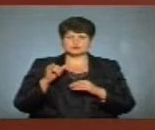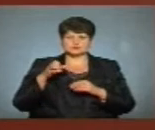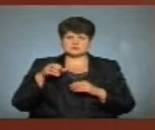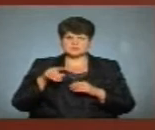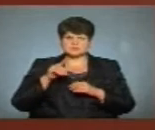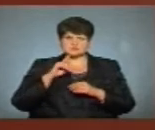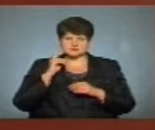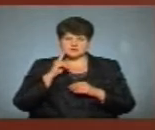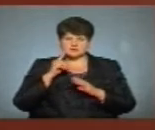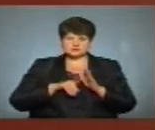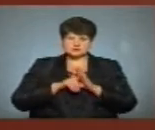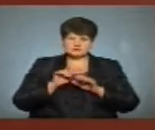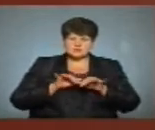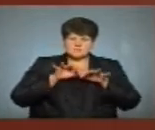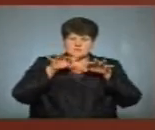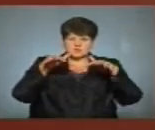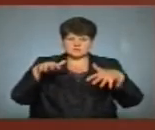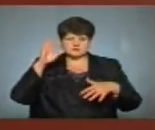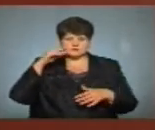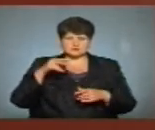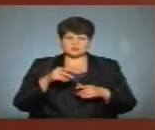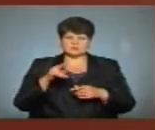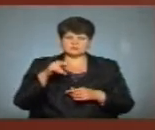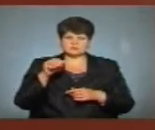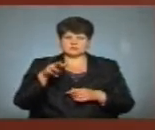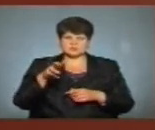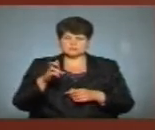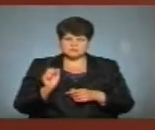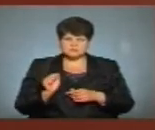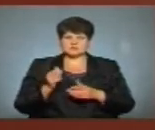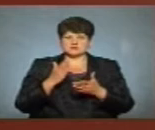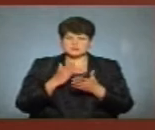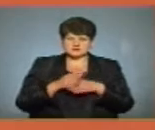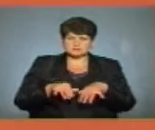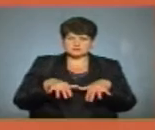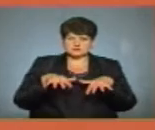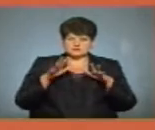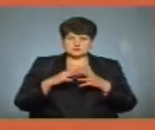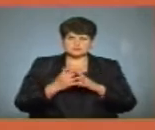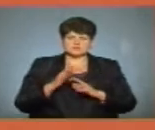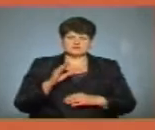розпочався перелив води через дамбу. Є загроза підтоплень домогосподарств також в селі Вістря.